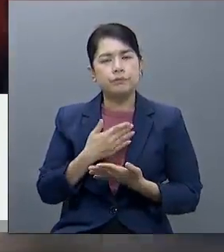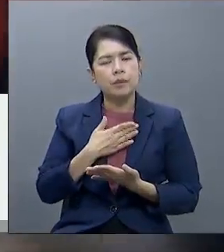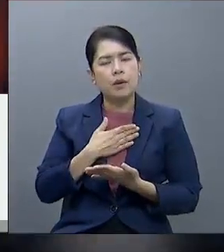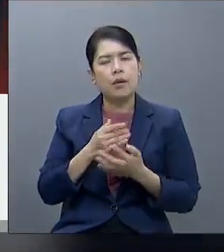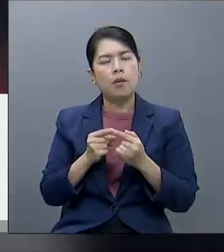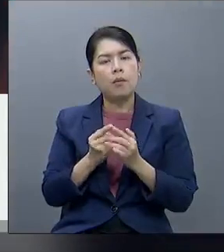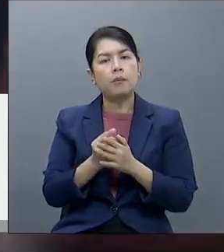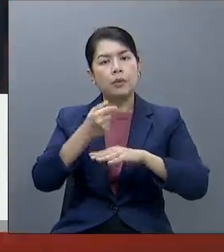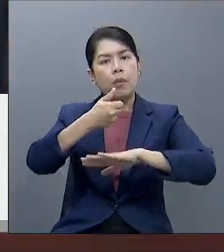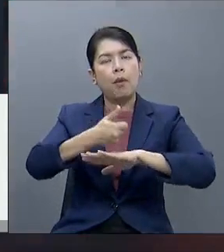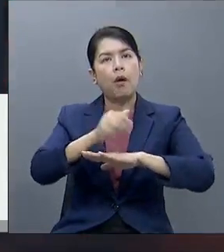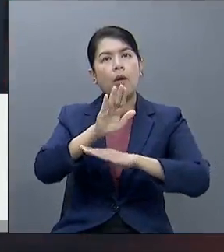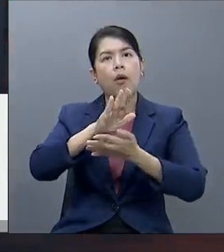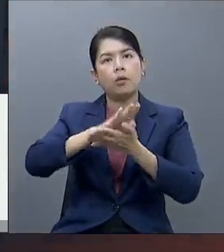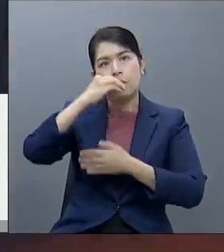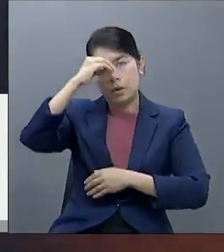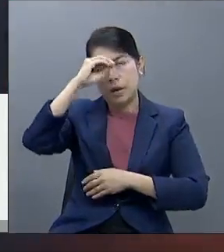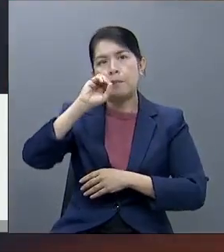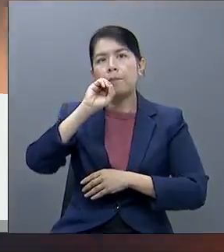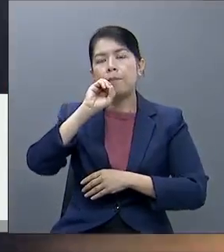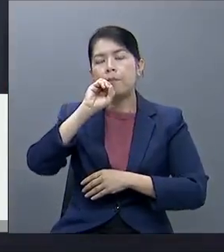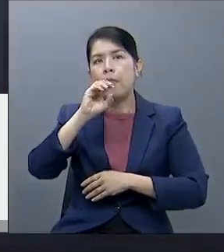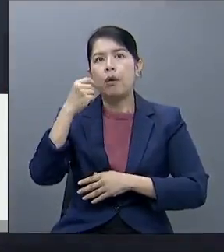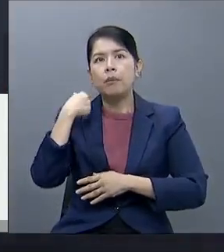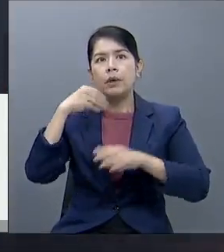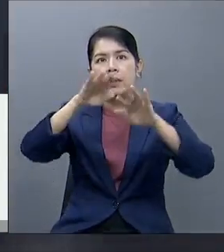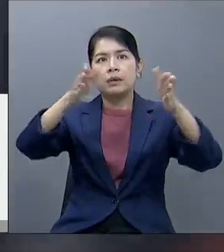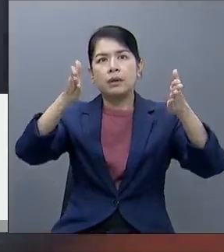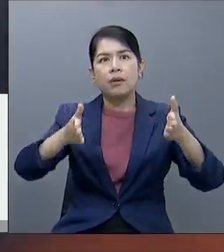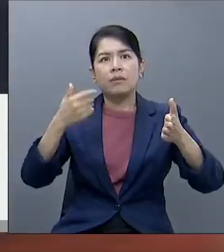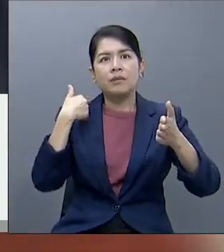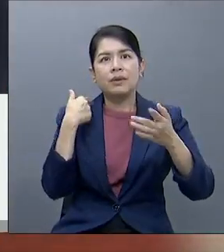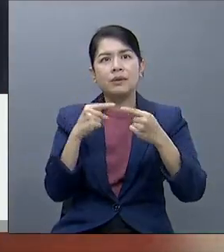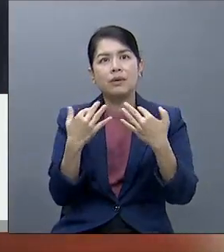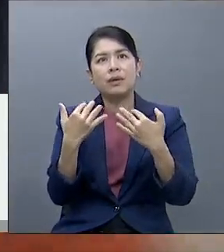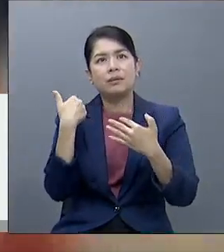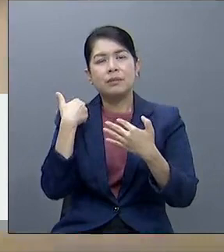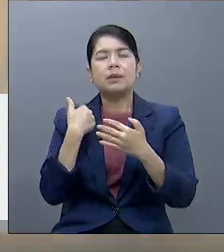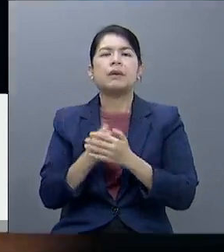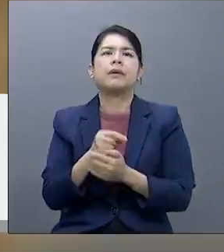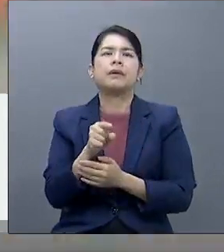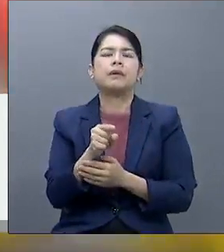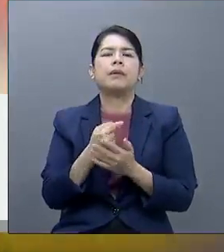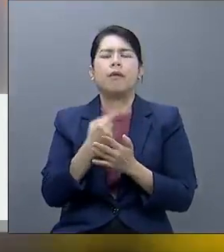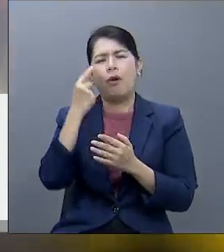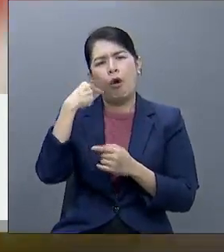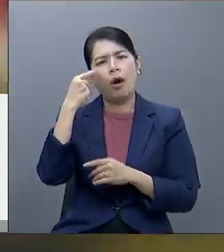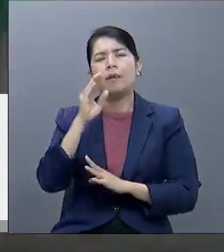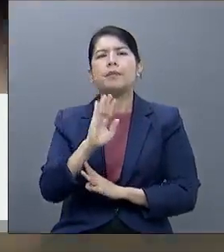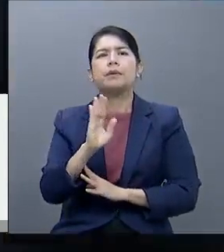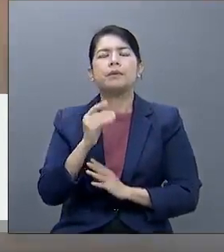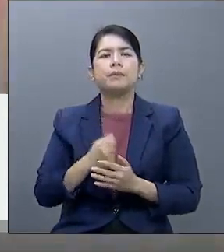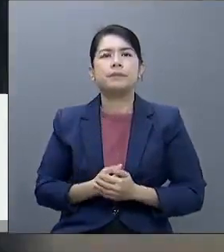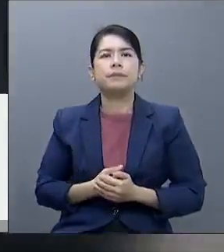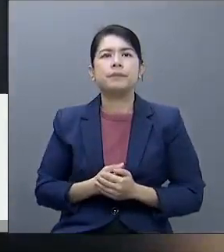ราไอ้เครื่องอะไรนะคอมใช่ไหมไม่ต้องร้อง เออ เหรอโ